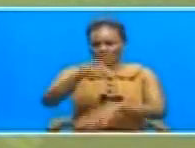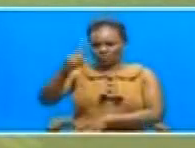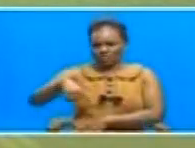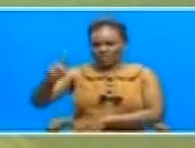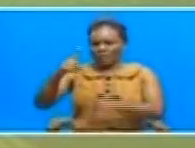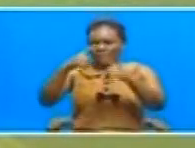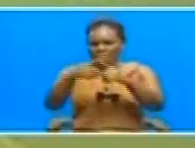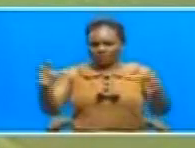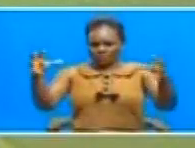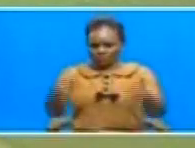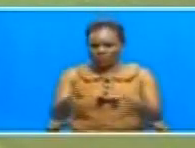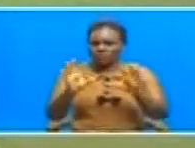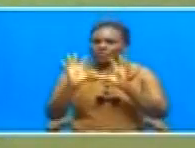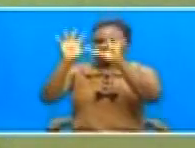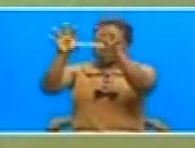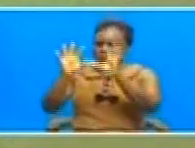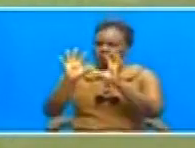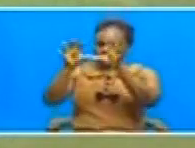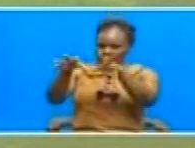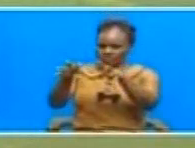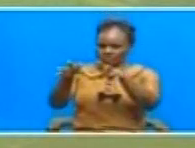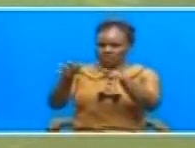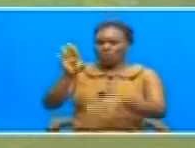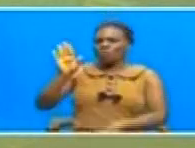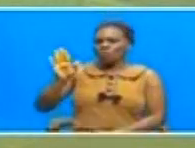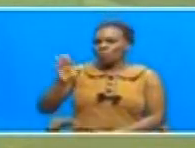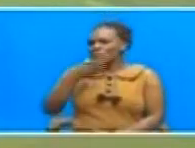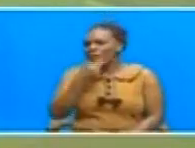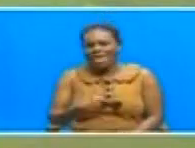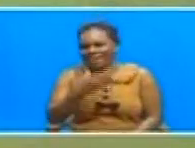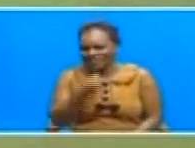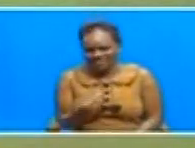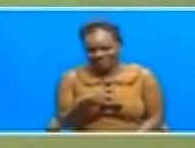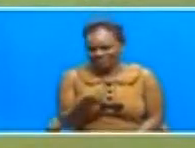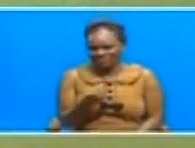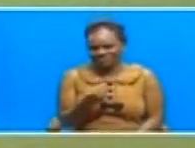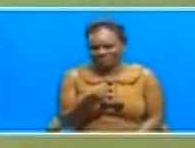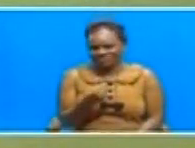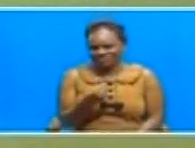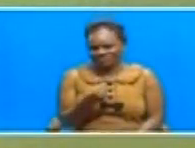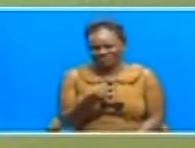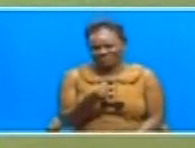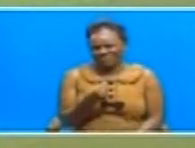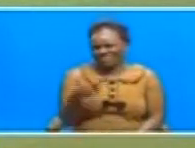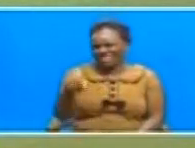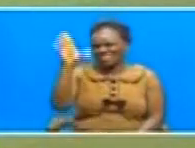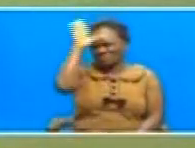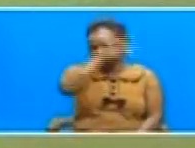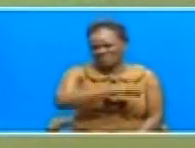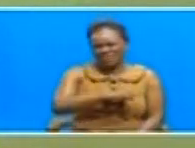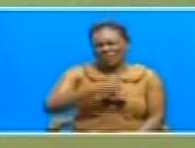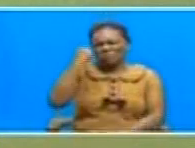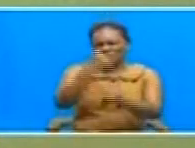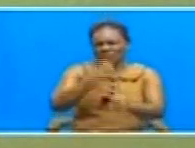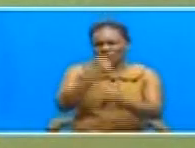Lakini kikosi cha voliboli kimtazamaji upande wa kina baba, yani wanaume, kimekuwa kikikosa matokeo